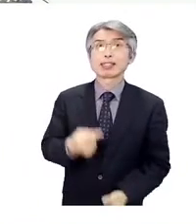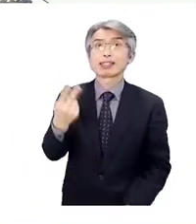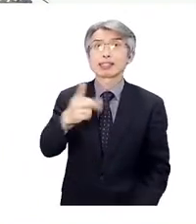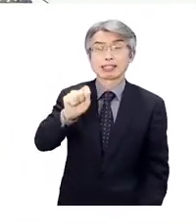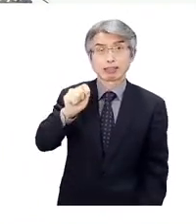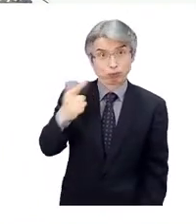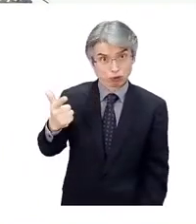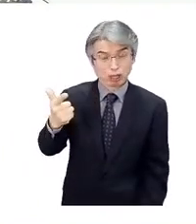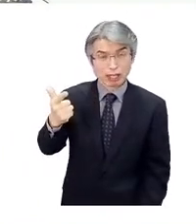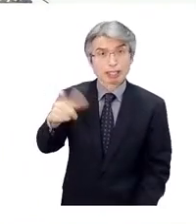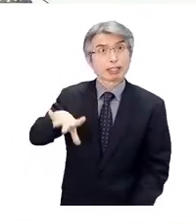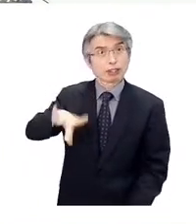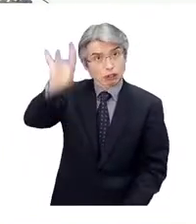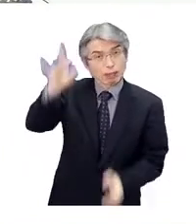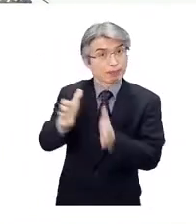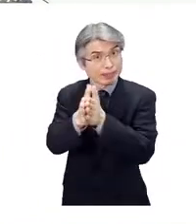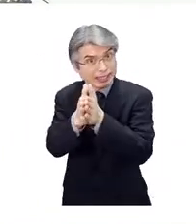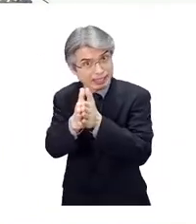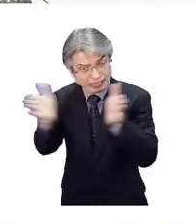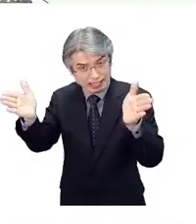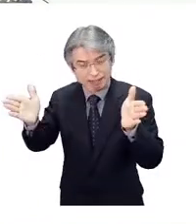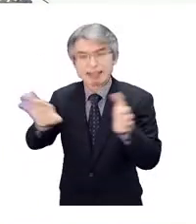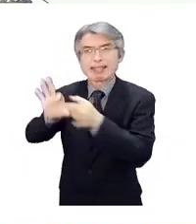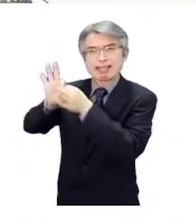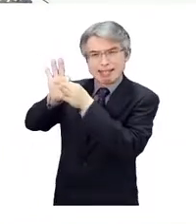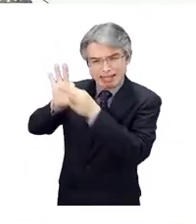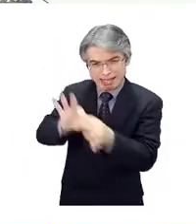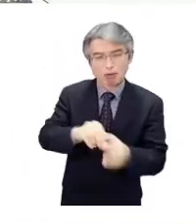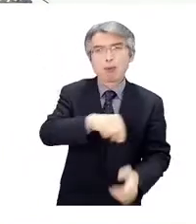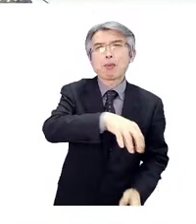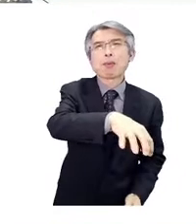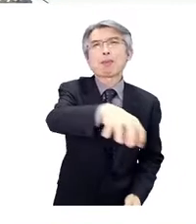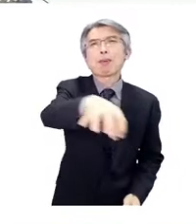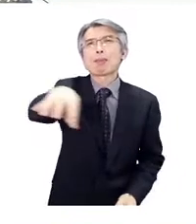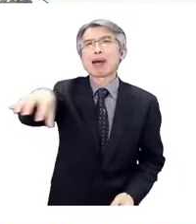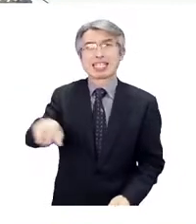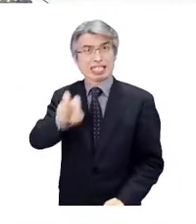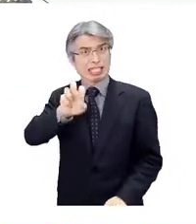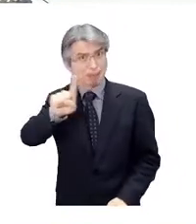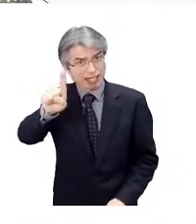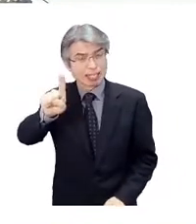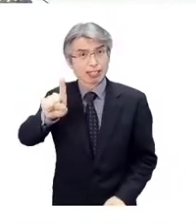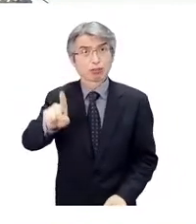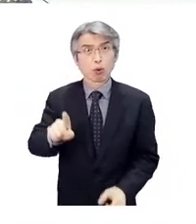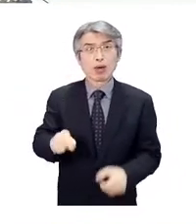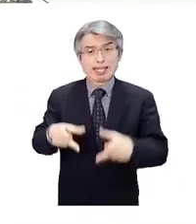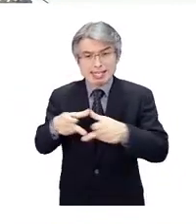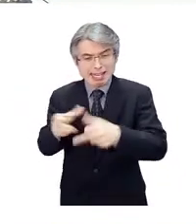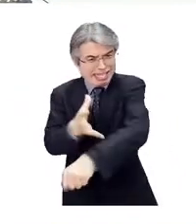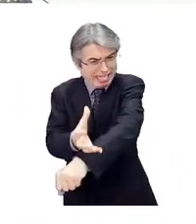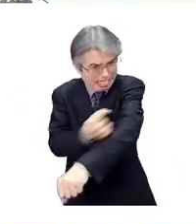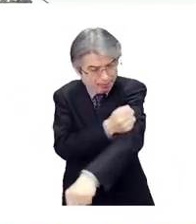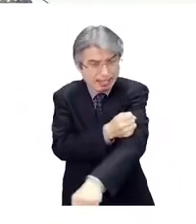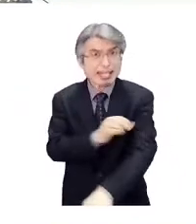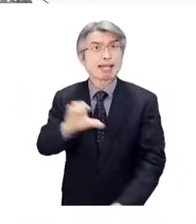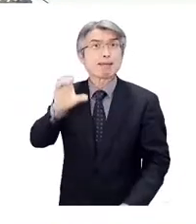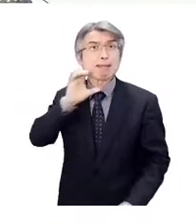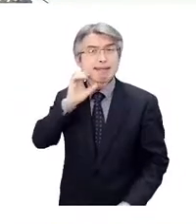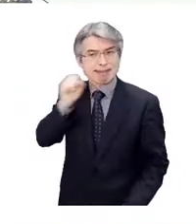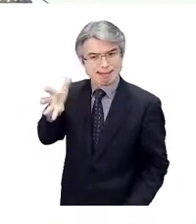런칭된 이후에 현재까지 지점 61개소를 오픈하였고 중증장애인 바리스타 208명의